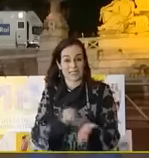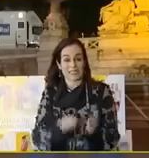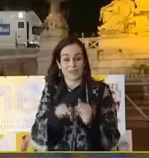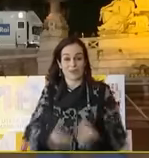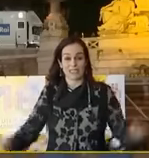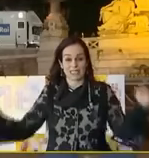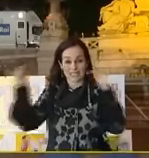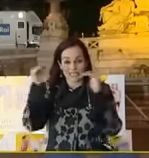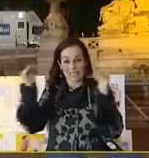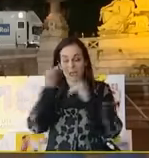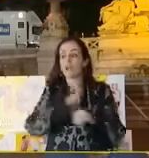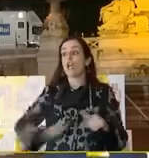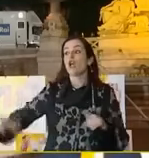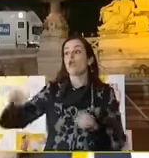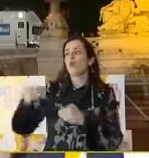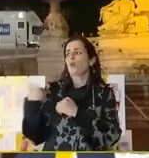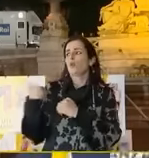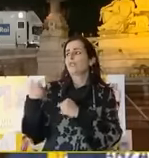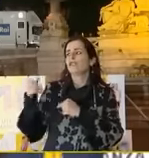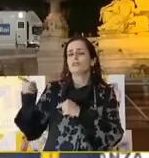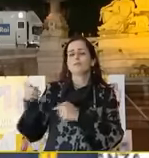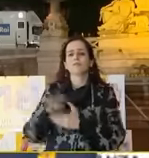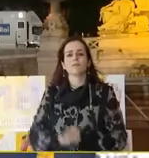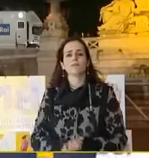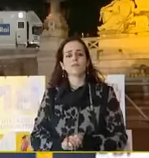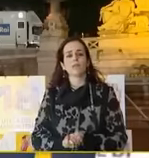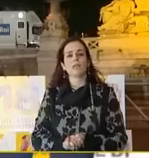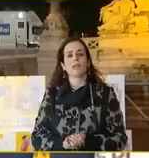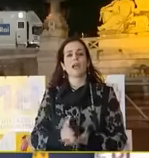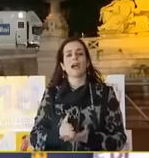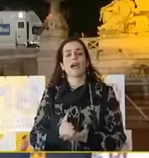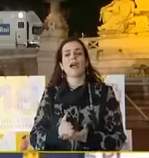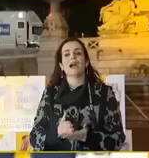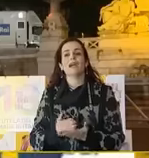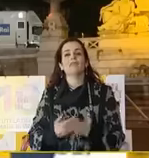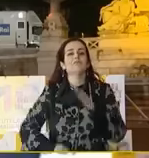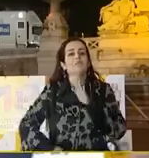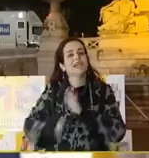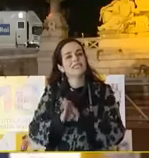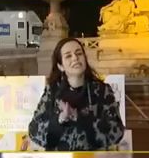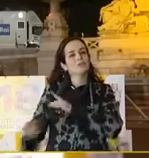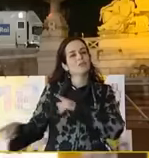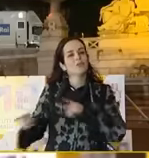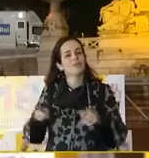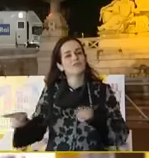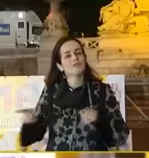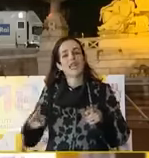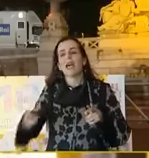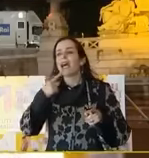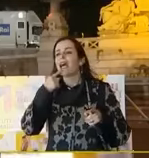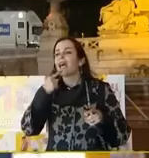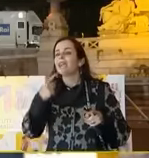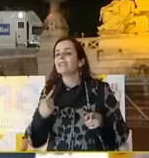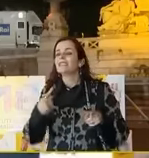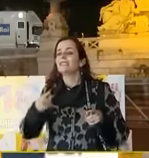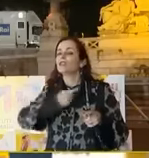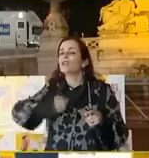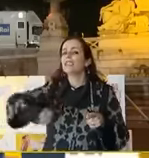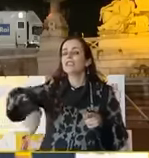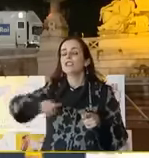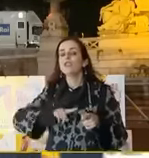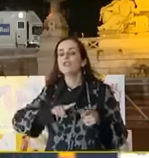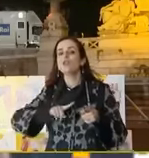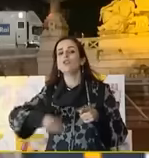sera. Luigi, quando ha lanciato questo rally, ha detto che sarebbe stato un rally che avremmo svolto con